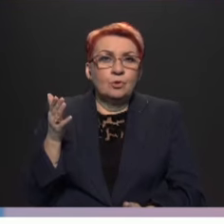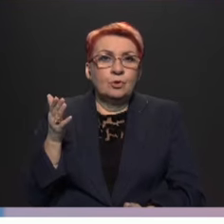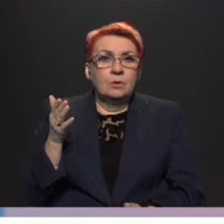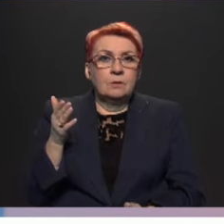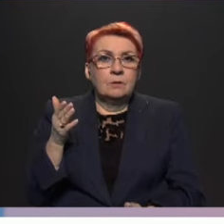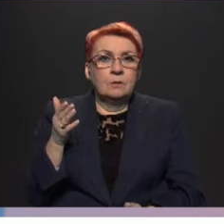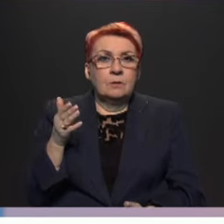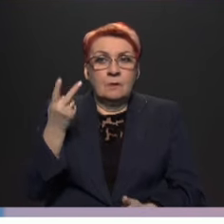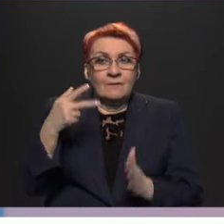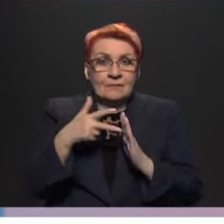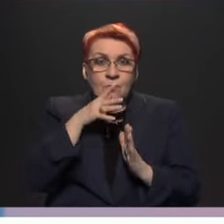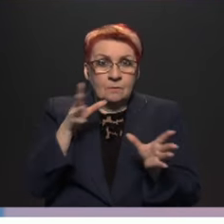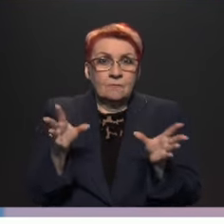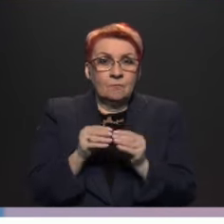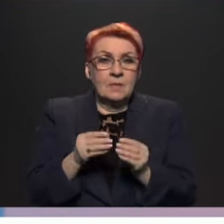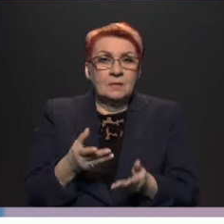выбрать род деятельности.